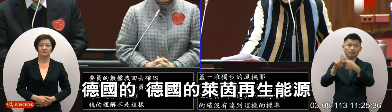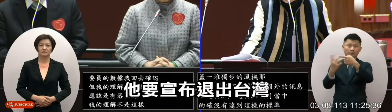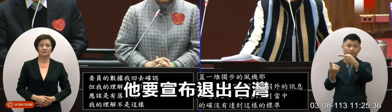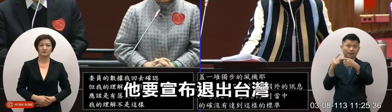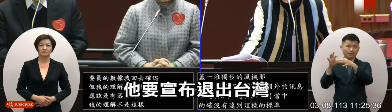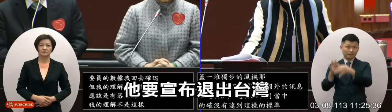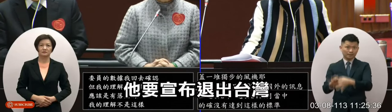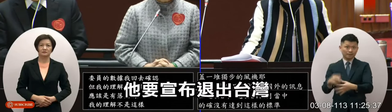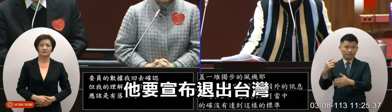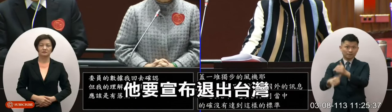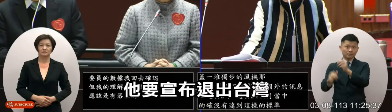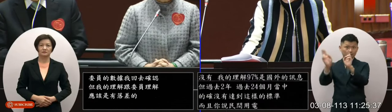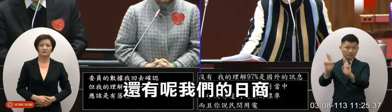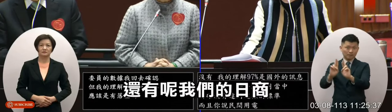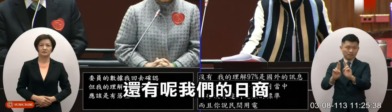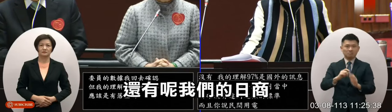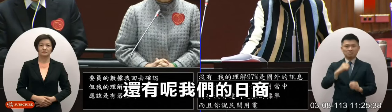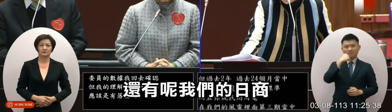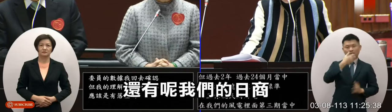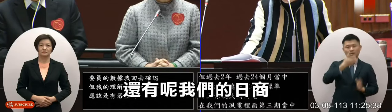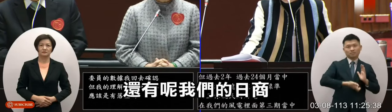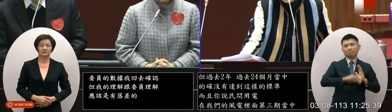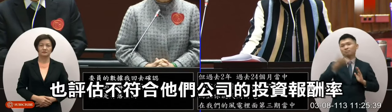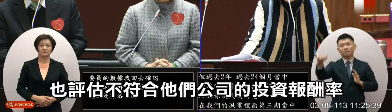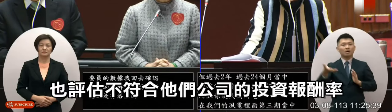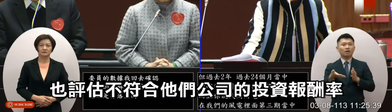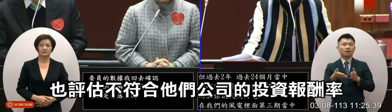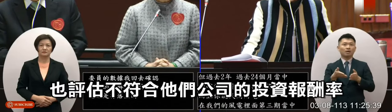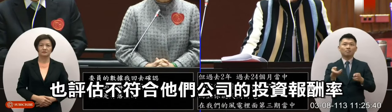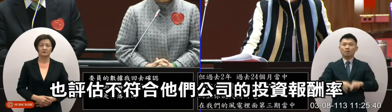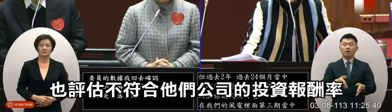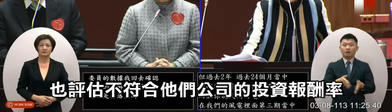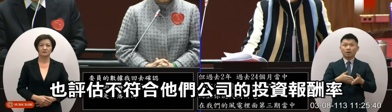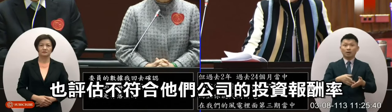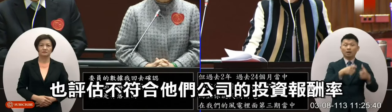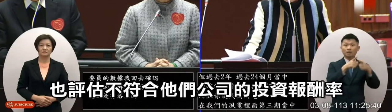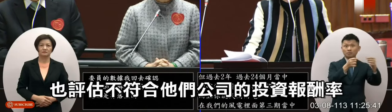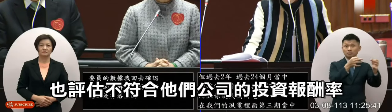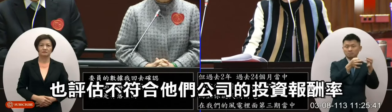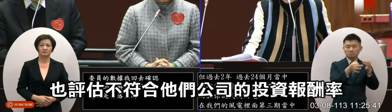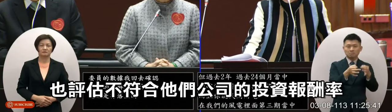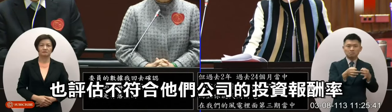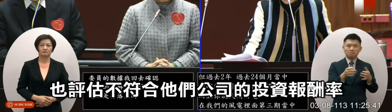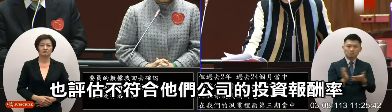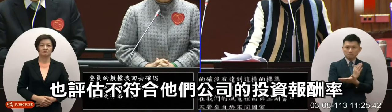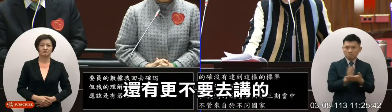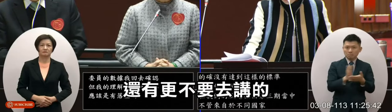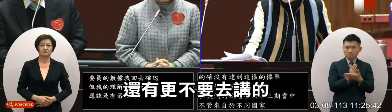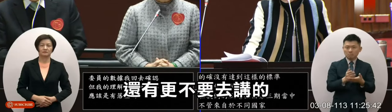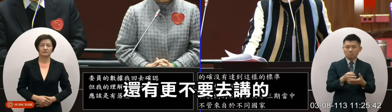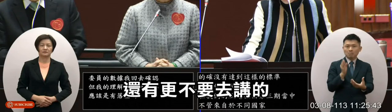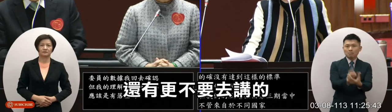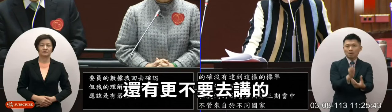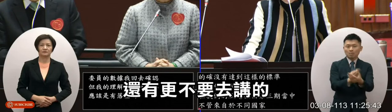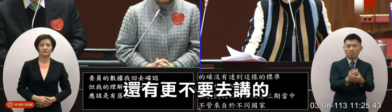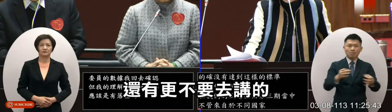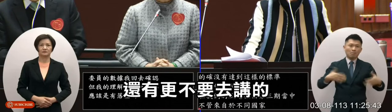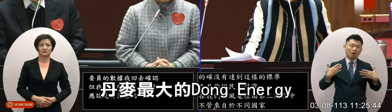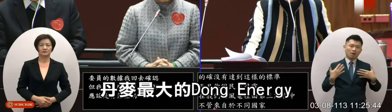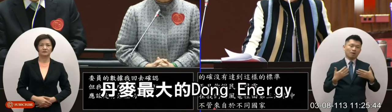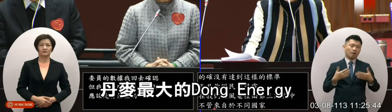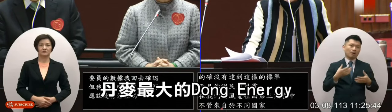源，他要宣布退出台湾，还有呢我们的日商也评估不符合他们公司的投资报酬率，还有更不要去